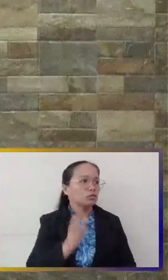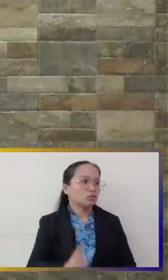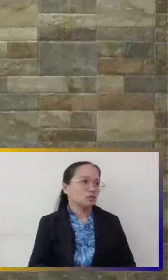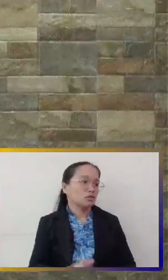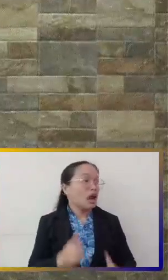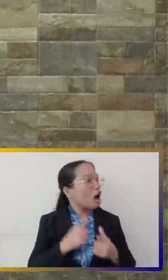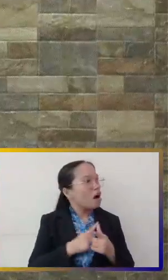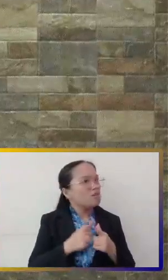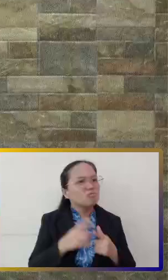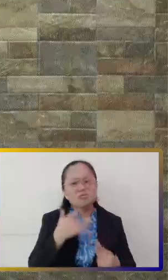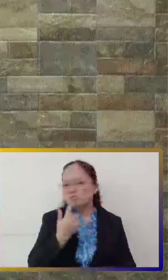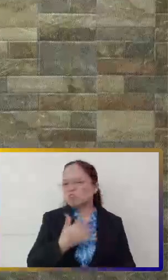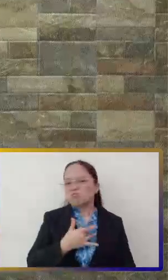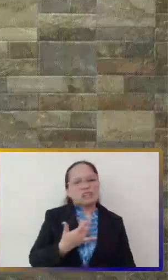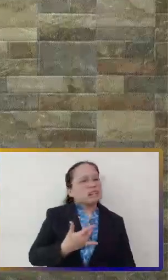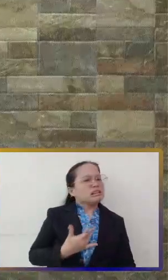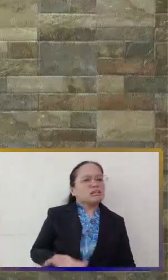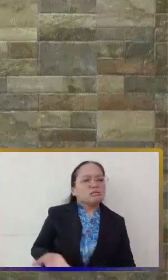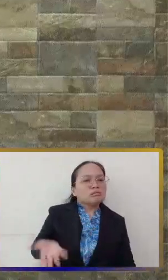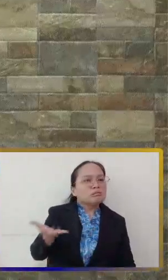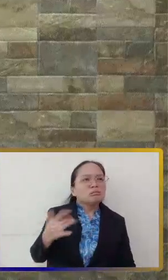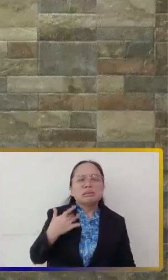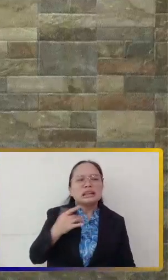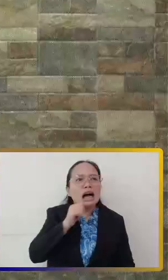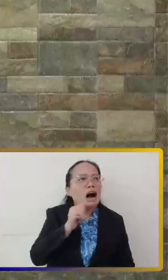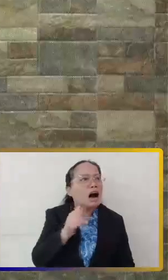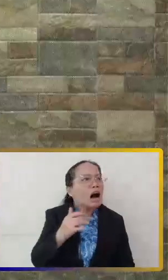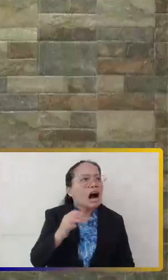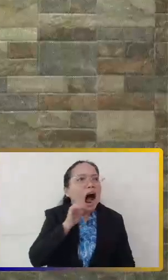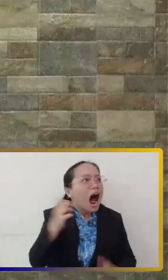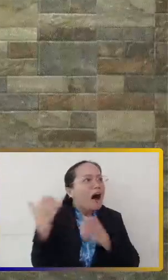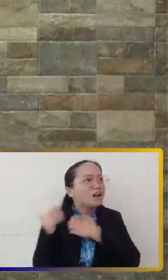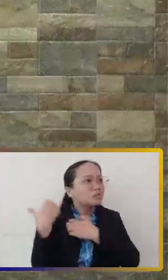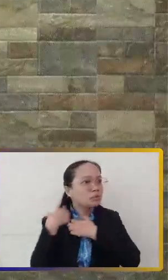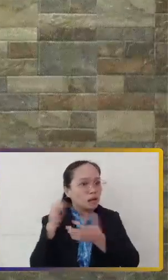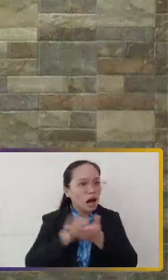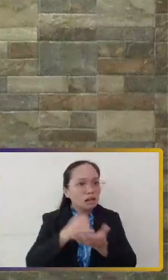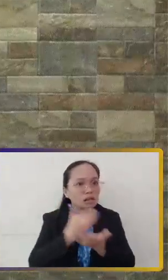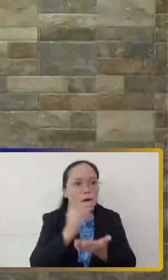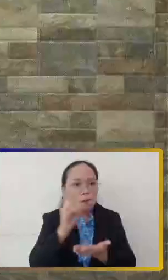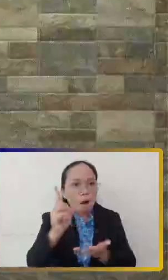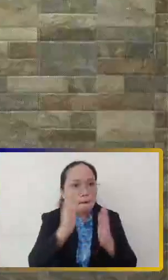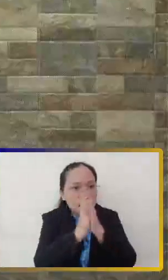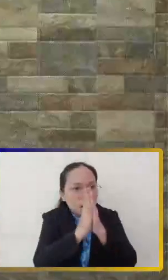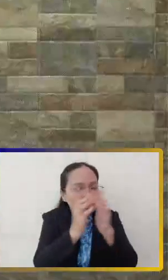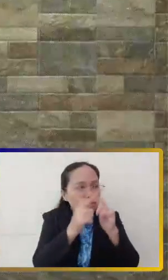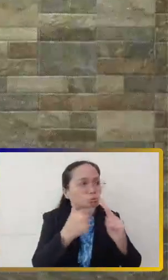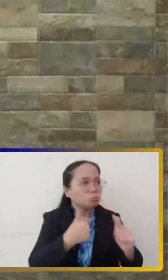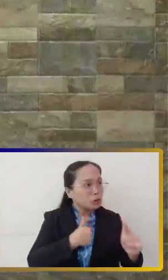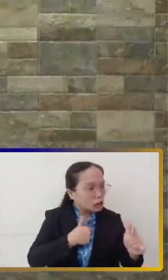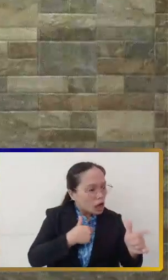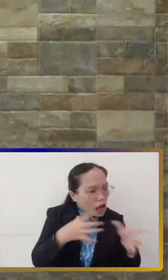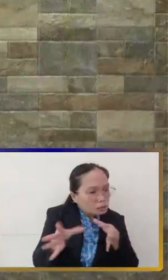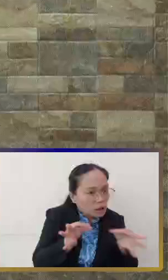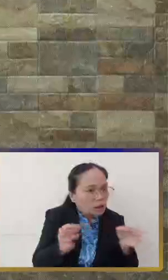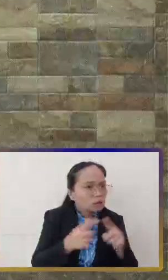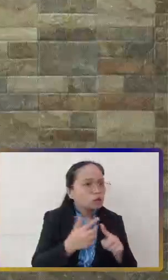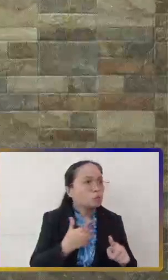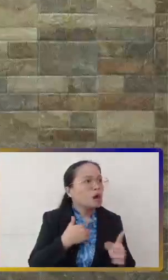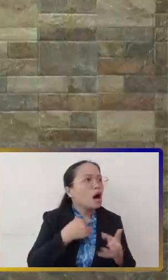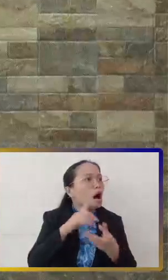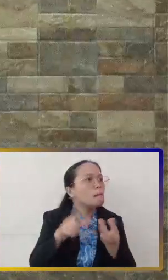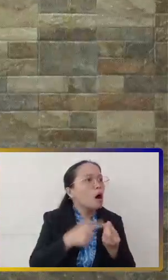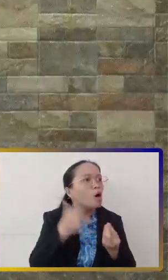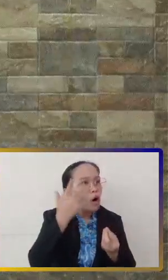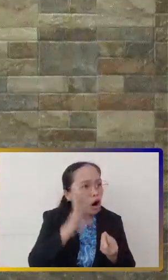Hindi niya inaasahan, sabi niya, hindi ko inaasahan na merong magpipray sa akin at magpapaliwanag sa akin tungkol sa Diyos